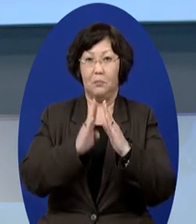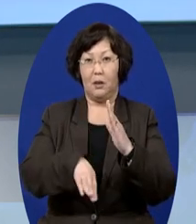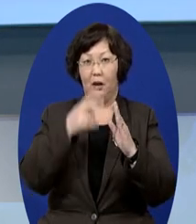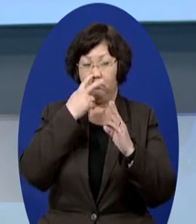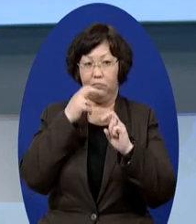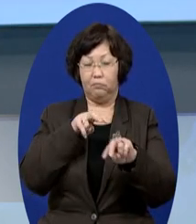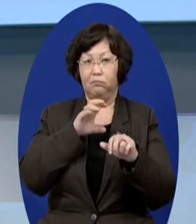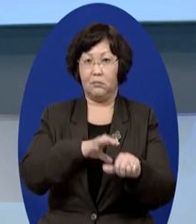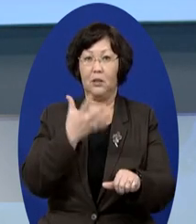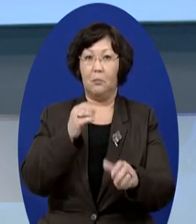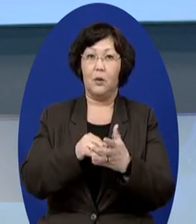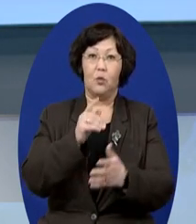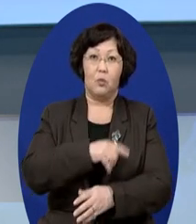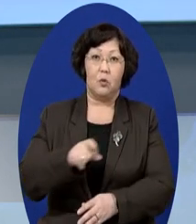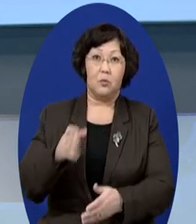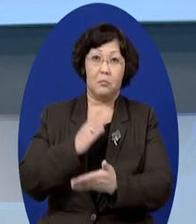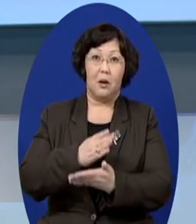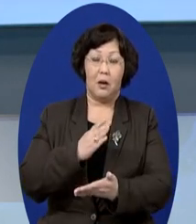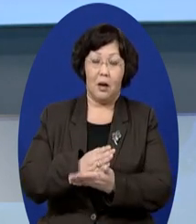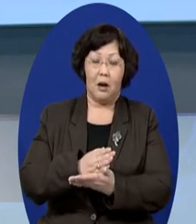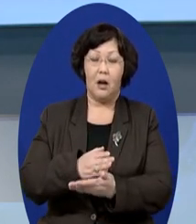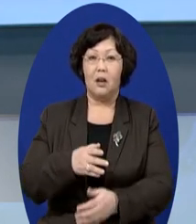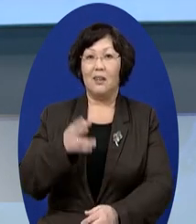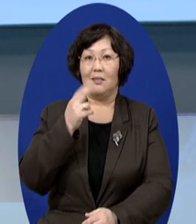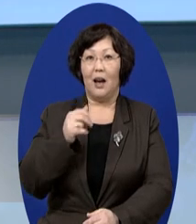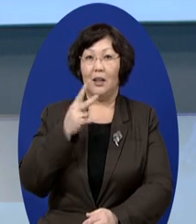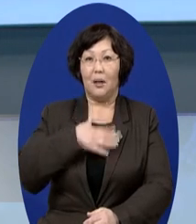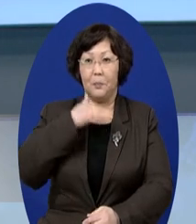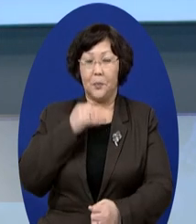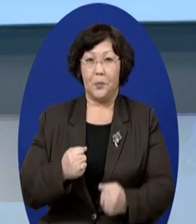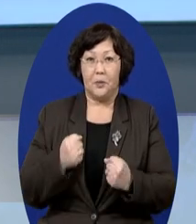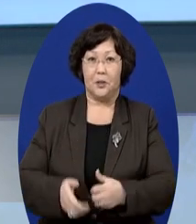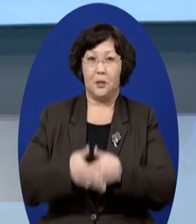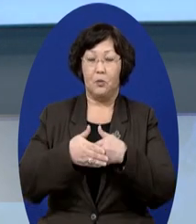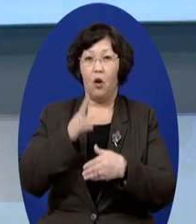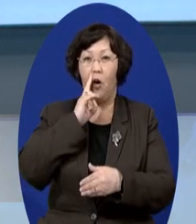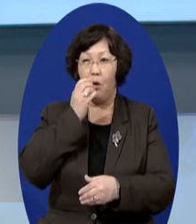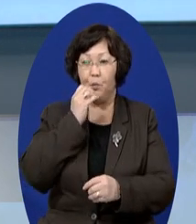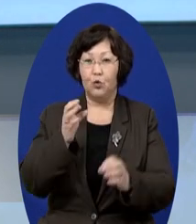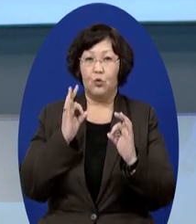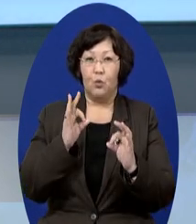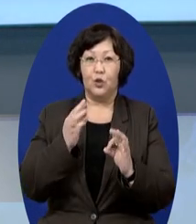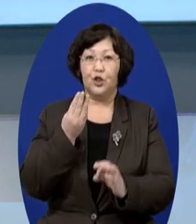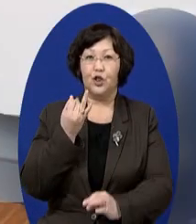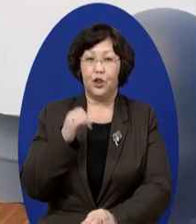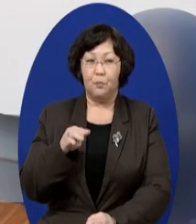байна. Коронавирусын үед дархлаа дэмжих хоол тэжээлтэй, шим тэжээлтэй хоол хүнсний талаар мэргэжилтнүүд өнөөдөр зөвлөгөө өглөө.